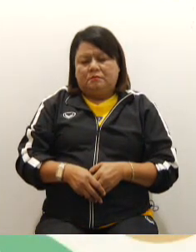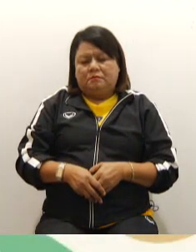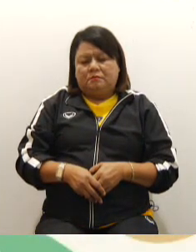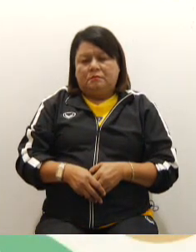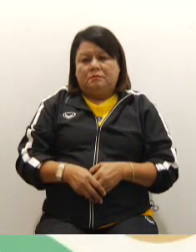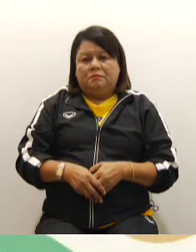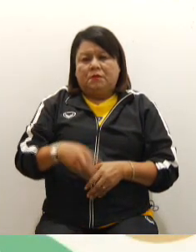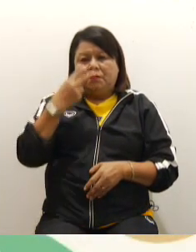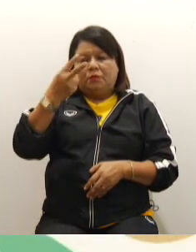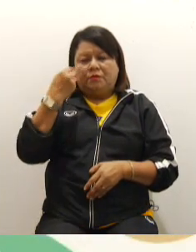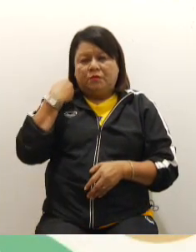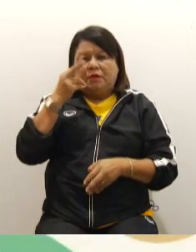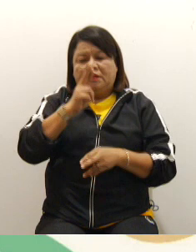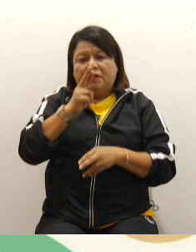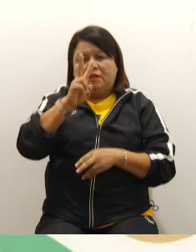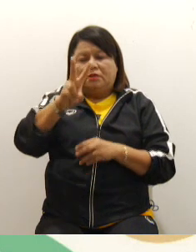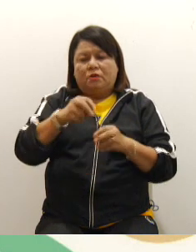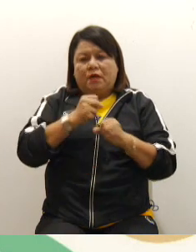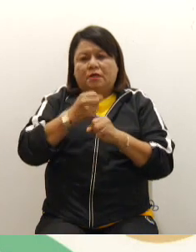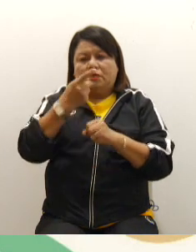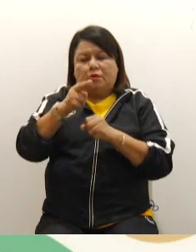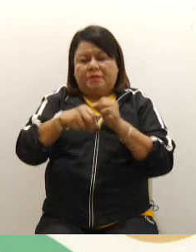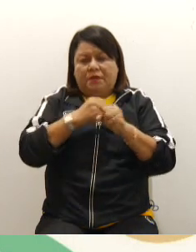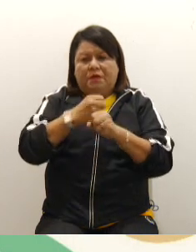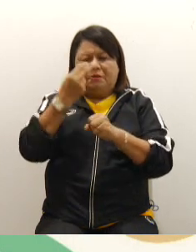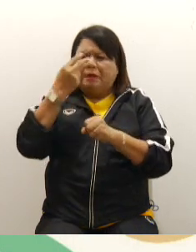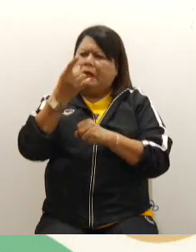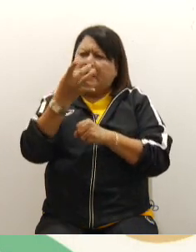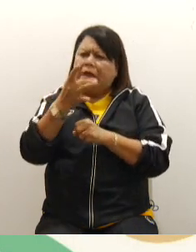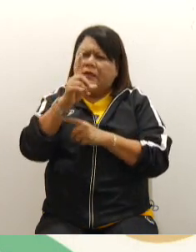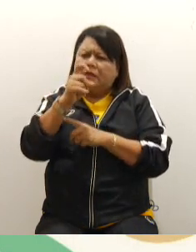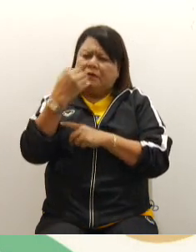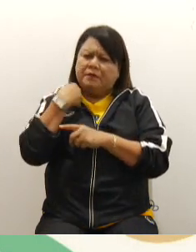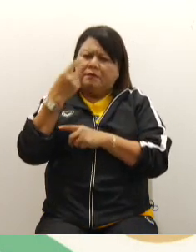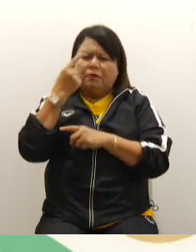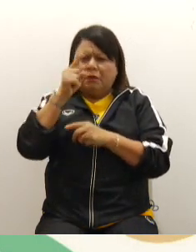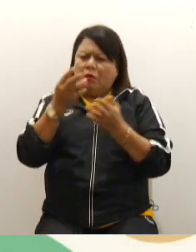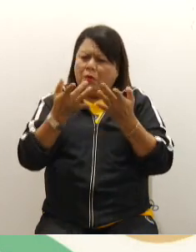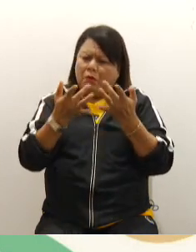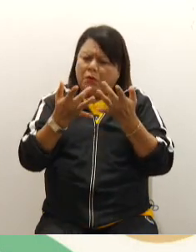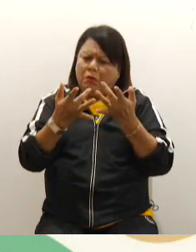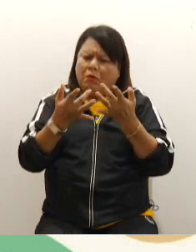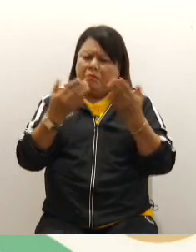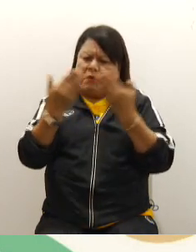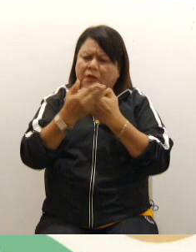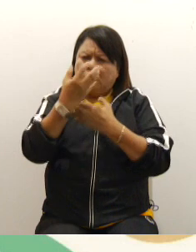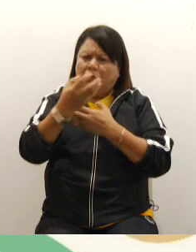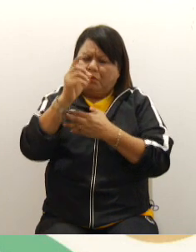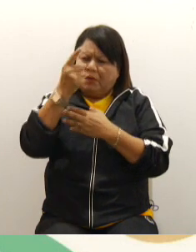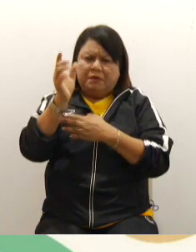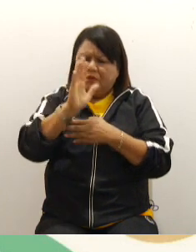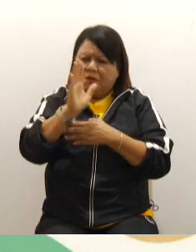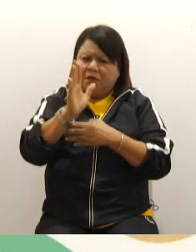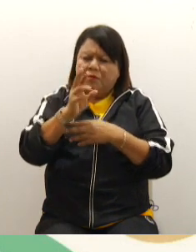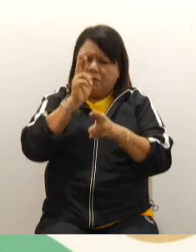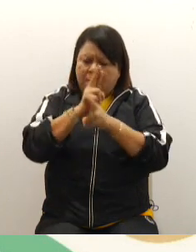2ครั้งต่อปีเพราะเราจะไม่ทราบว่ามีอะไรเสียบ้างหรือเปล่าเราจะไม่รอจนกระทั่งเราต้องเปลี่ยนของใหม่เราอาจจะบำรุงรักษ